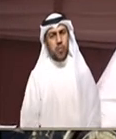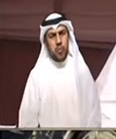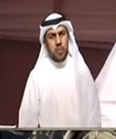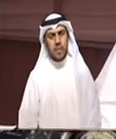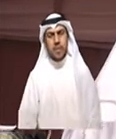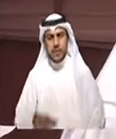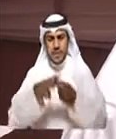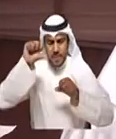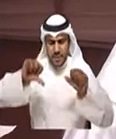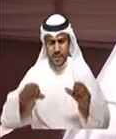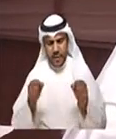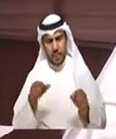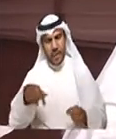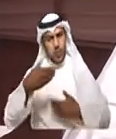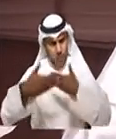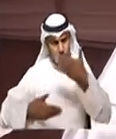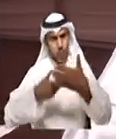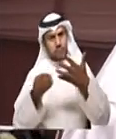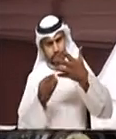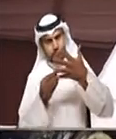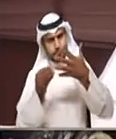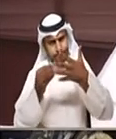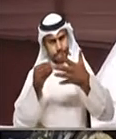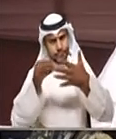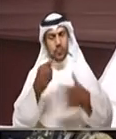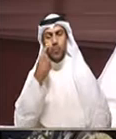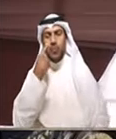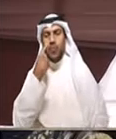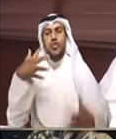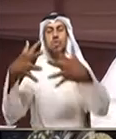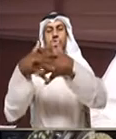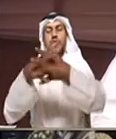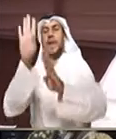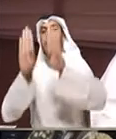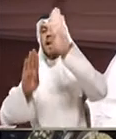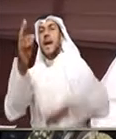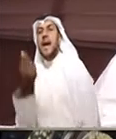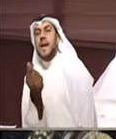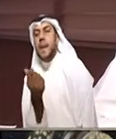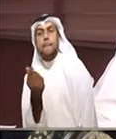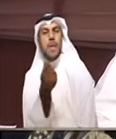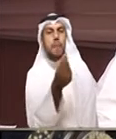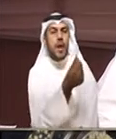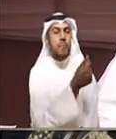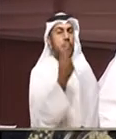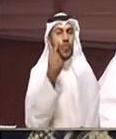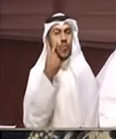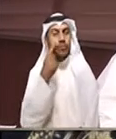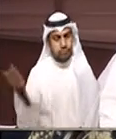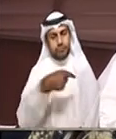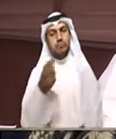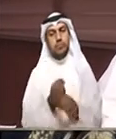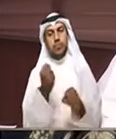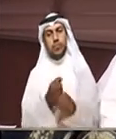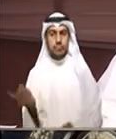فنية. الآن احنا الحين قاعدين نحاول بإذن الله المناقصات الجاية حطيناها في خططنا ان نبدأ بالبنية التحتية، ومن